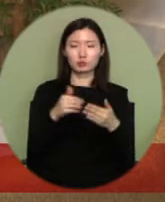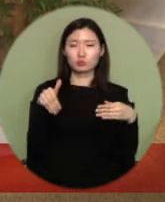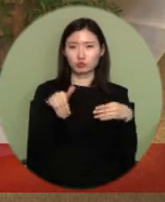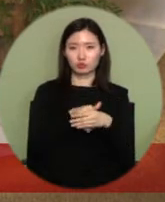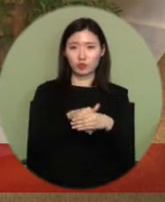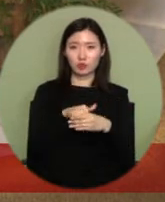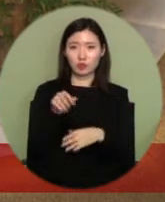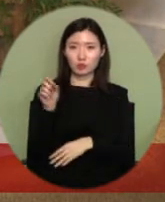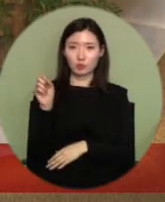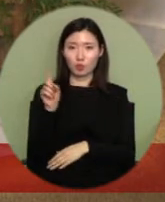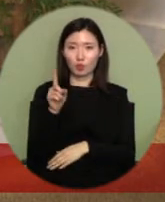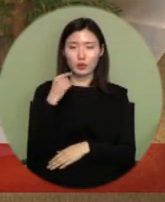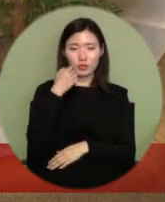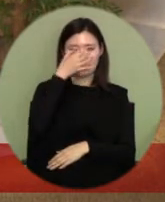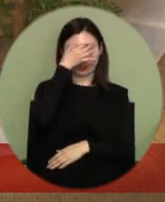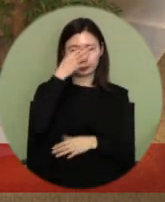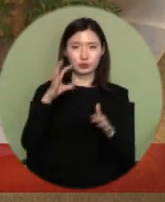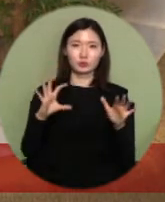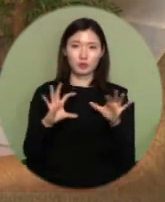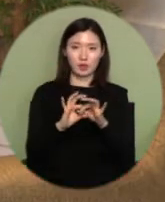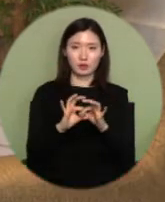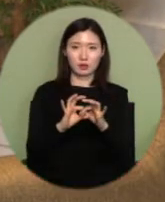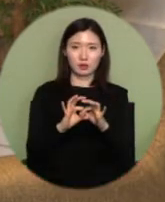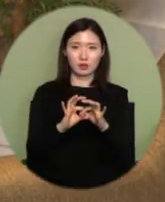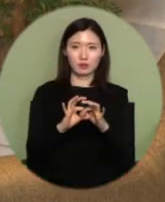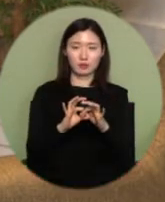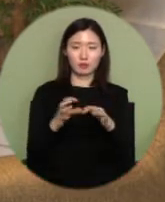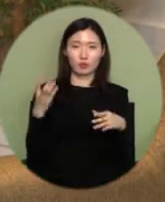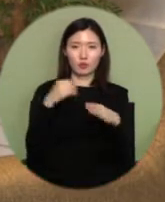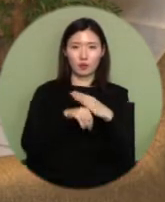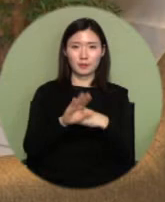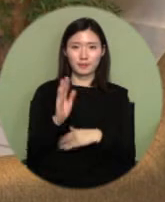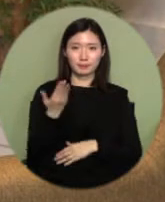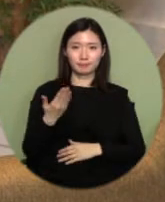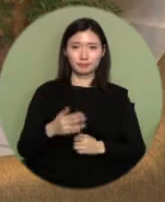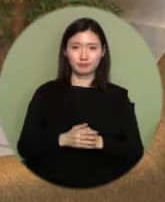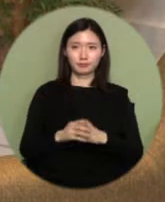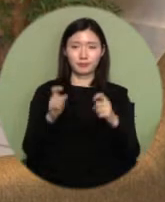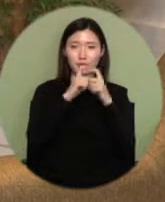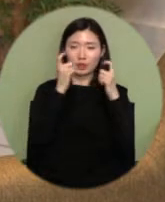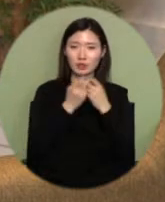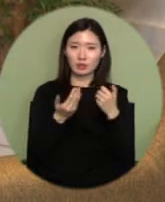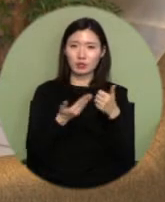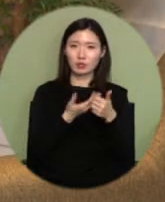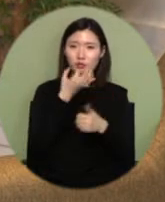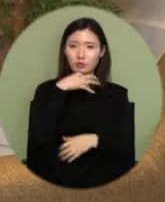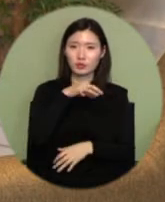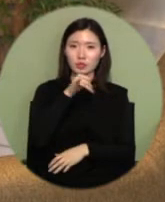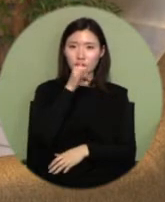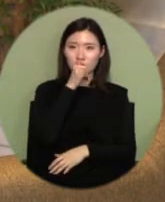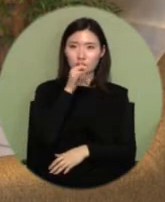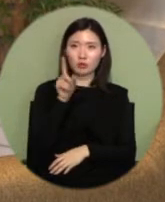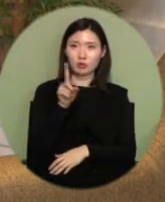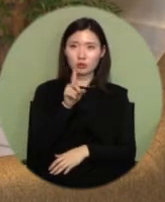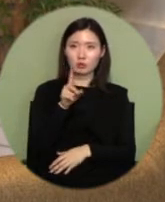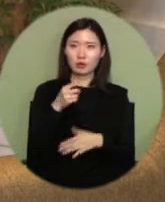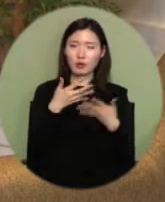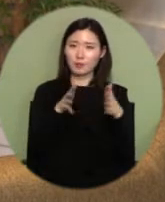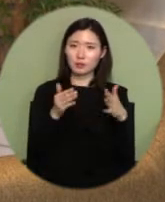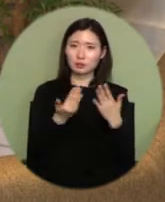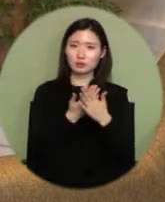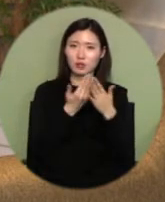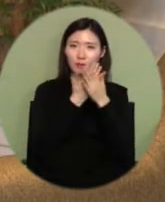문화 예술 관련 이런 것들이 들어가야 되고 개인한테 이익이 돌아가는 어떤 아파트